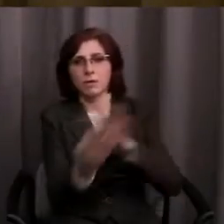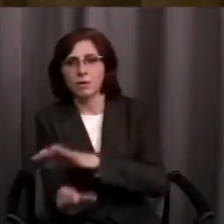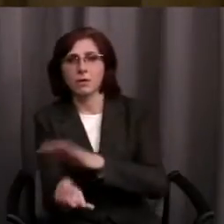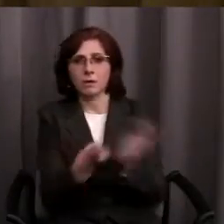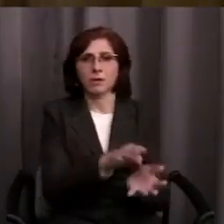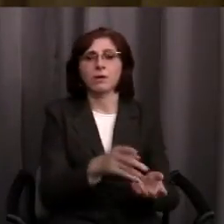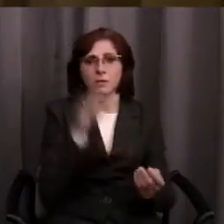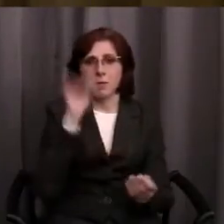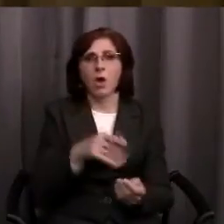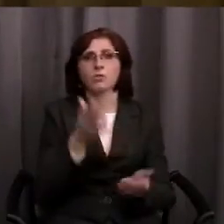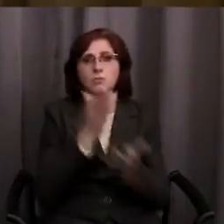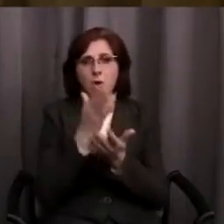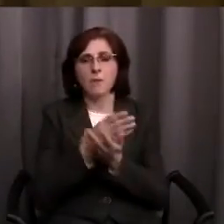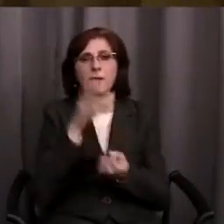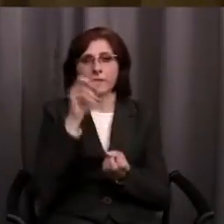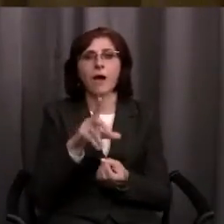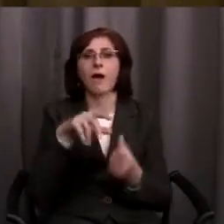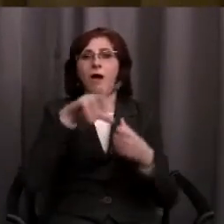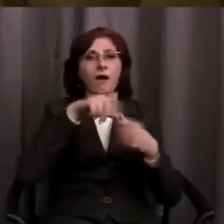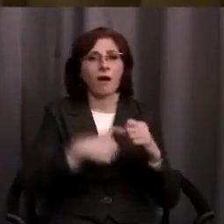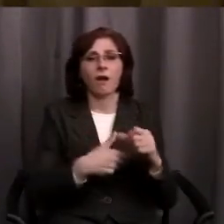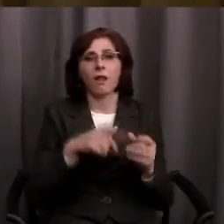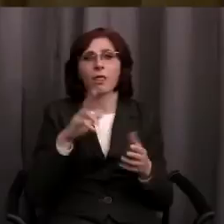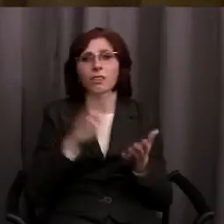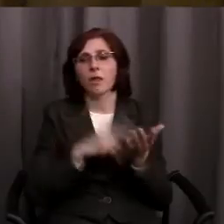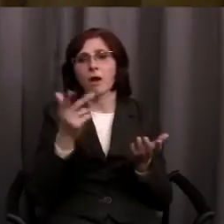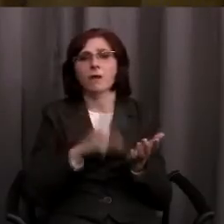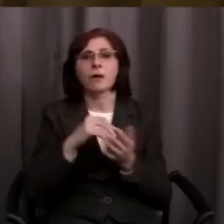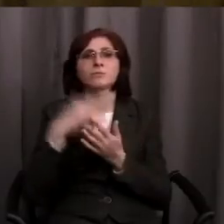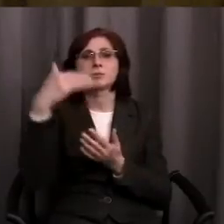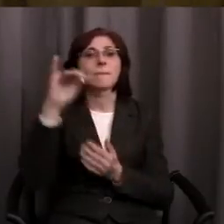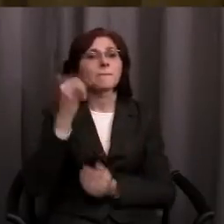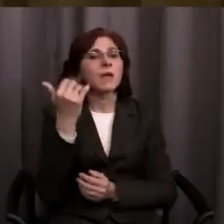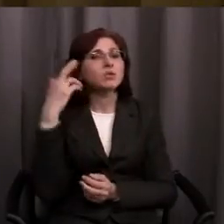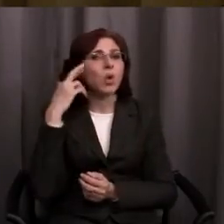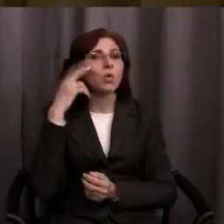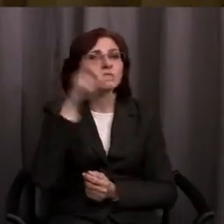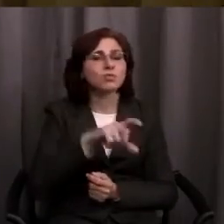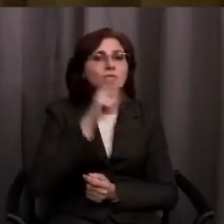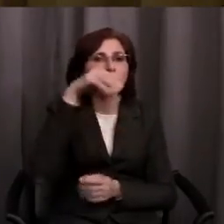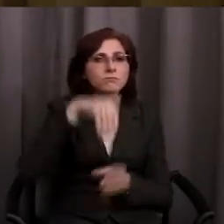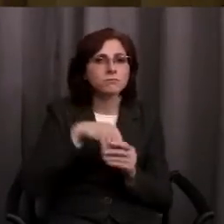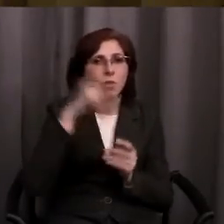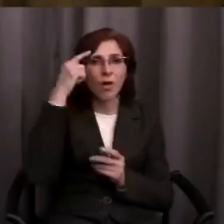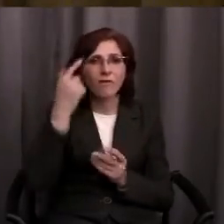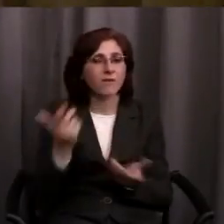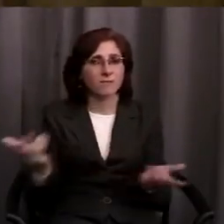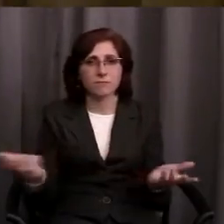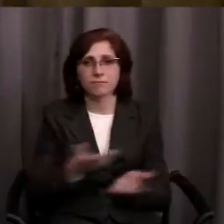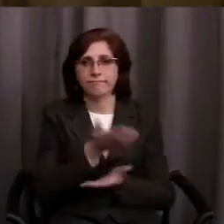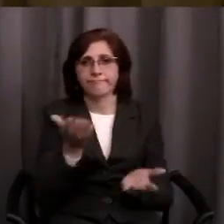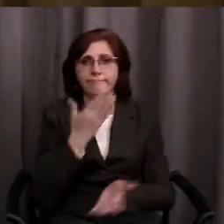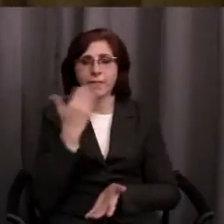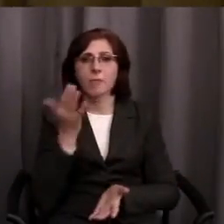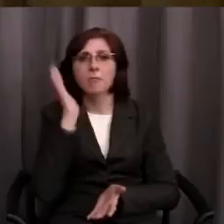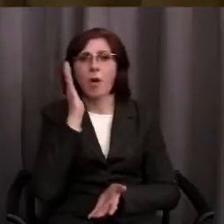boku na bok, udzielić takiej pomocy, ale na postępowaniu, na zrozumieniu, co się dzieje z tym pacjentem, to kompletnie nie. I